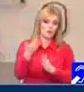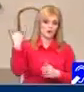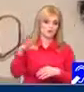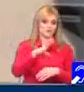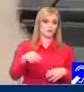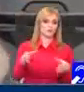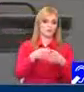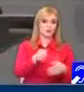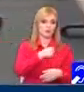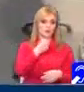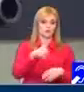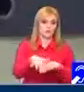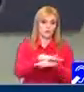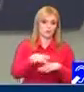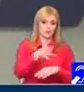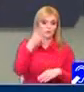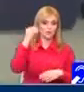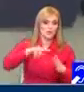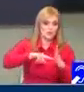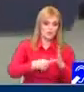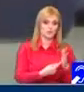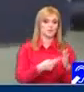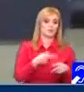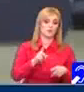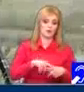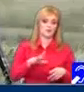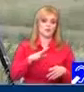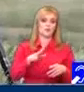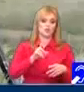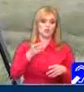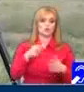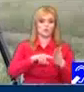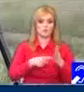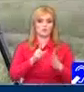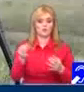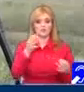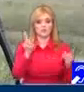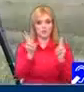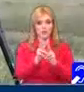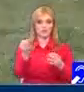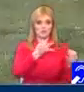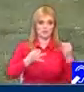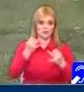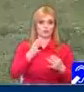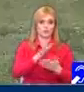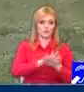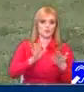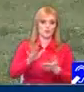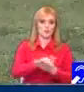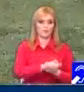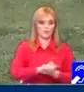teritoriul Republicii Moldova. Autoritățile insistă pe demararea unor discuții privind transformarea operațiunii de menținere a păcii